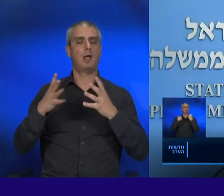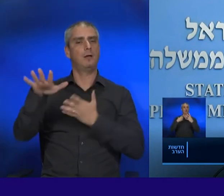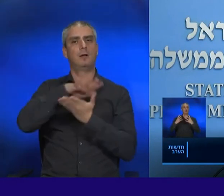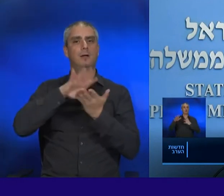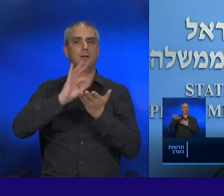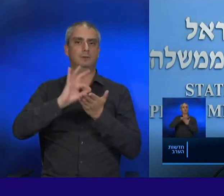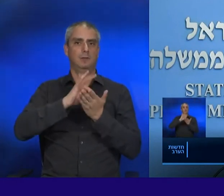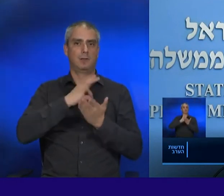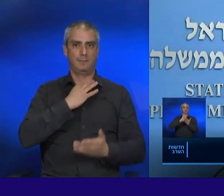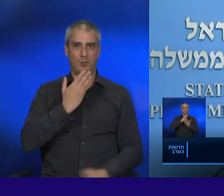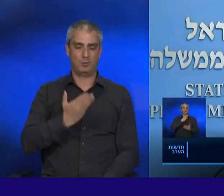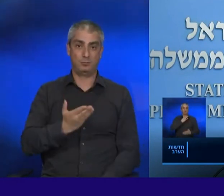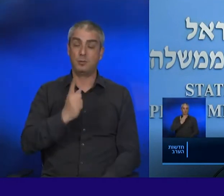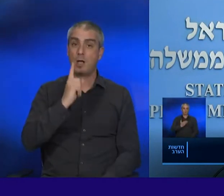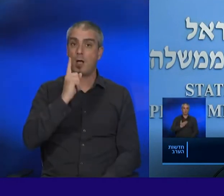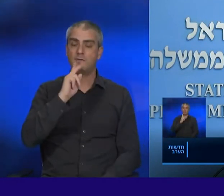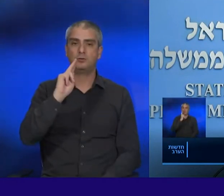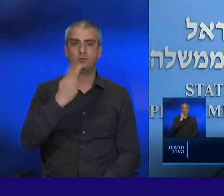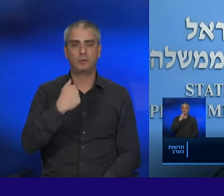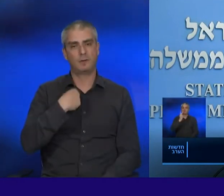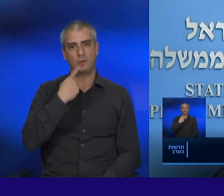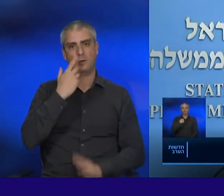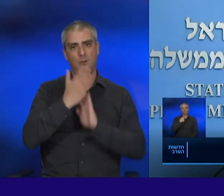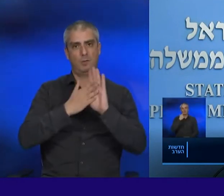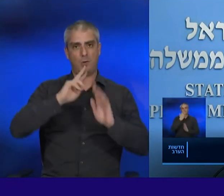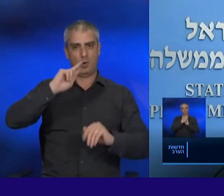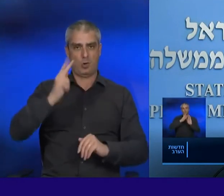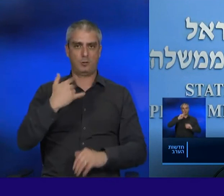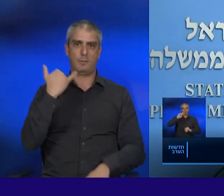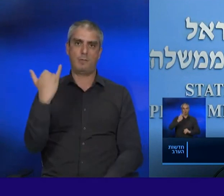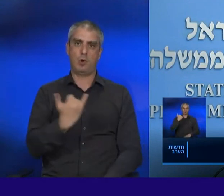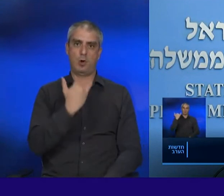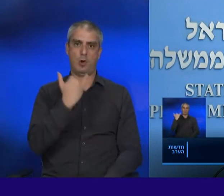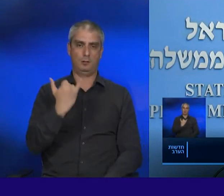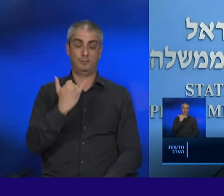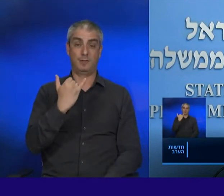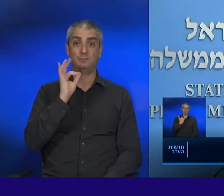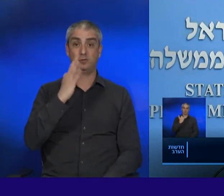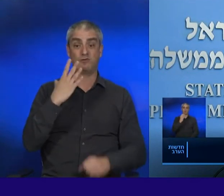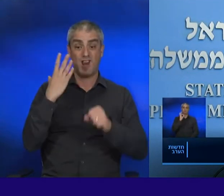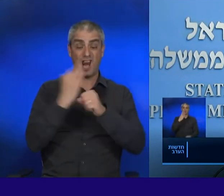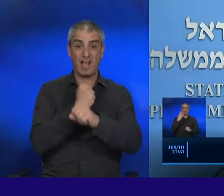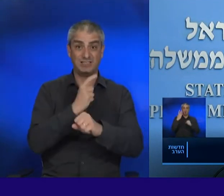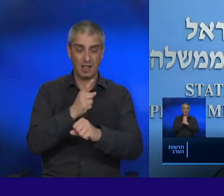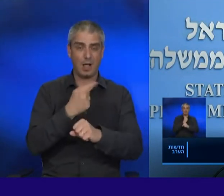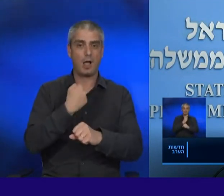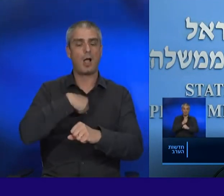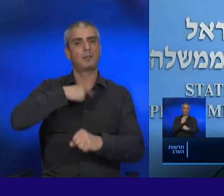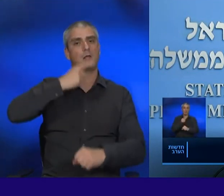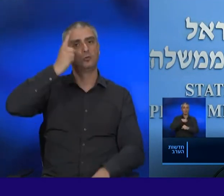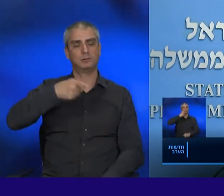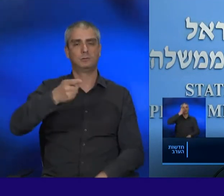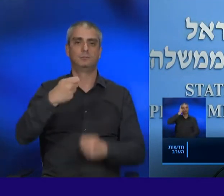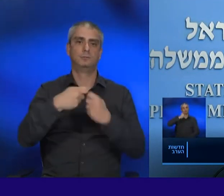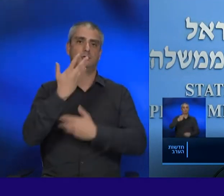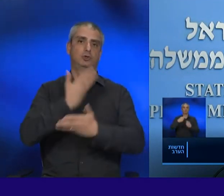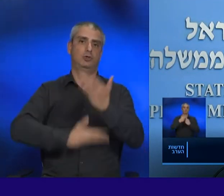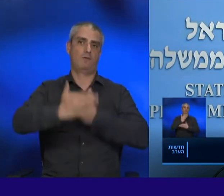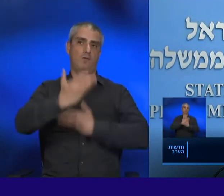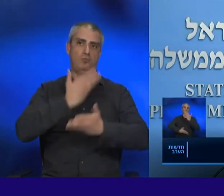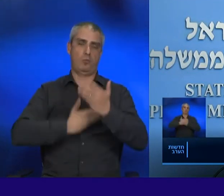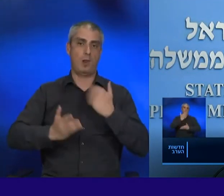בריאות אבל שוב אני חוזר על מה שאנחנו אומרים כל הזמן כדי להצליח אנחנו צריכים שתשתפו איתנו